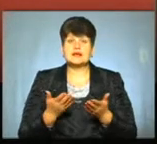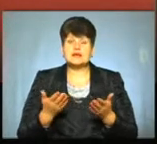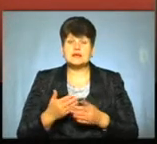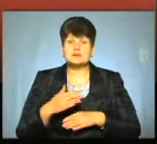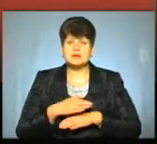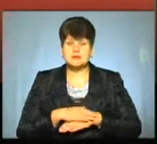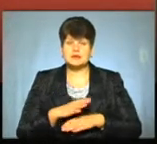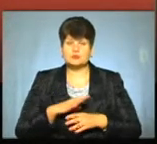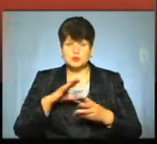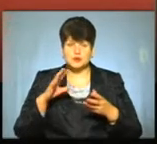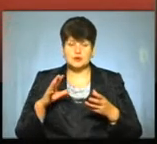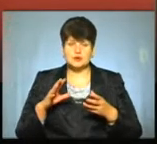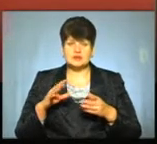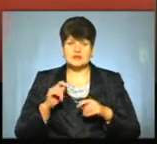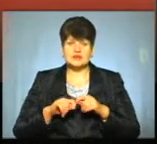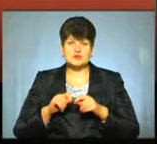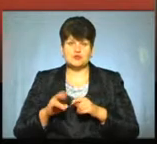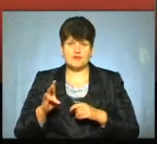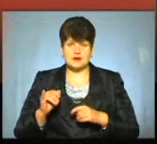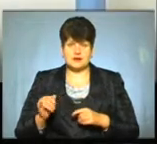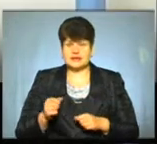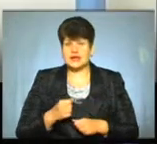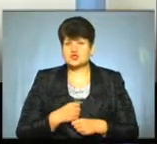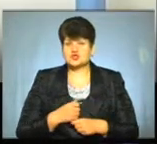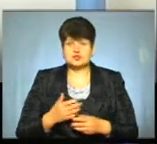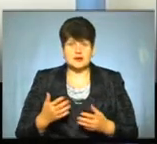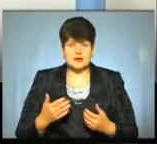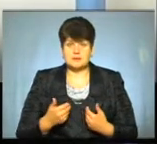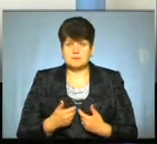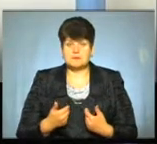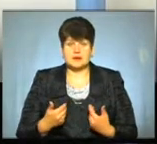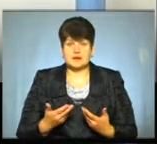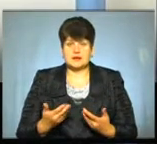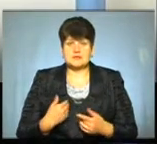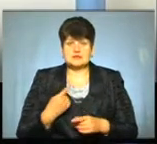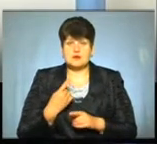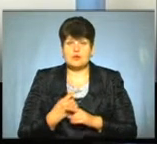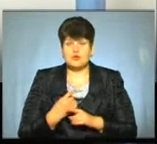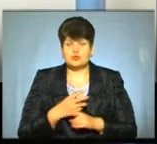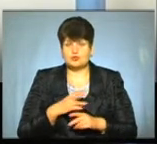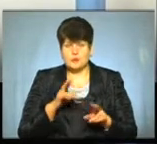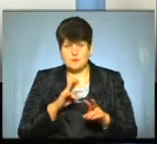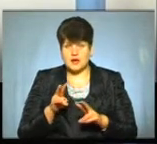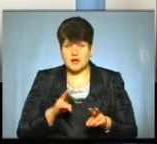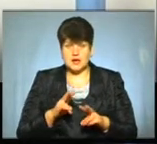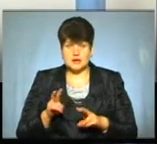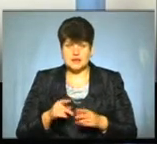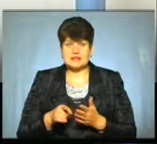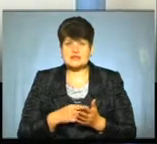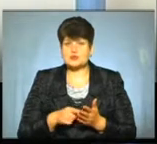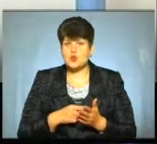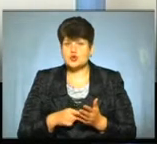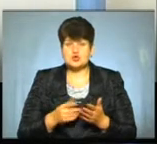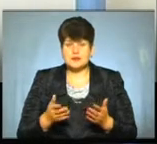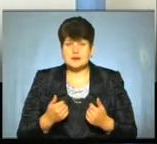саме предмети були охоплені в тестуванні? Ну, на жаль, нам заборонено було переглядати тестовий